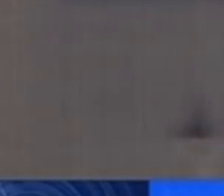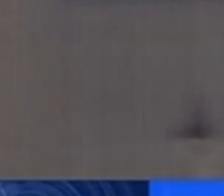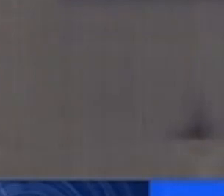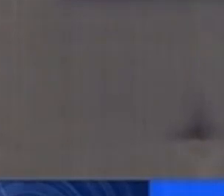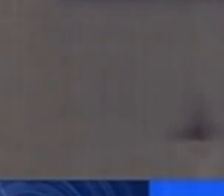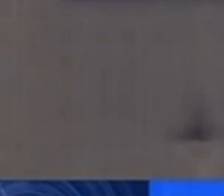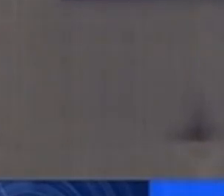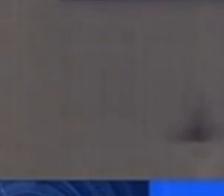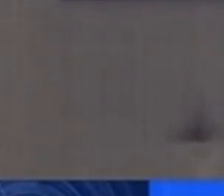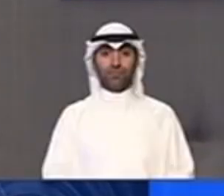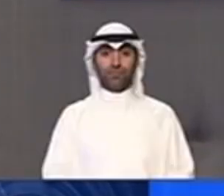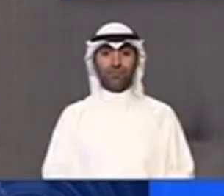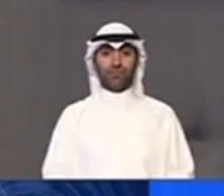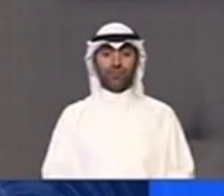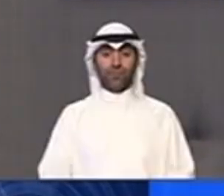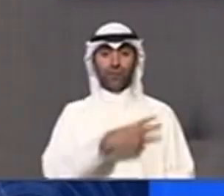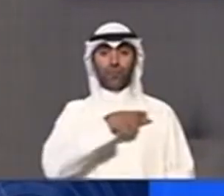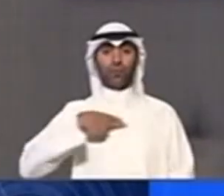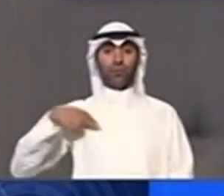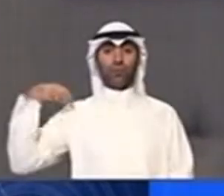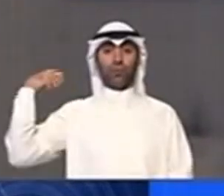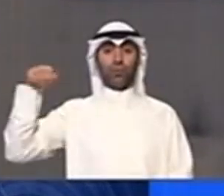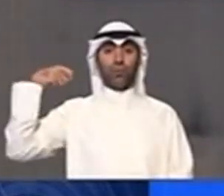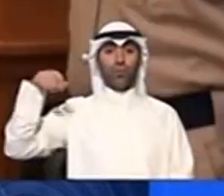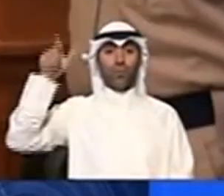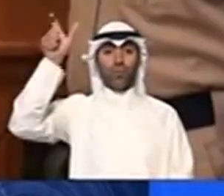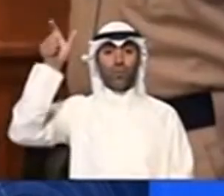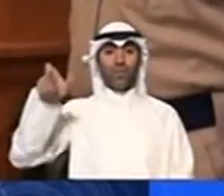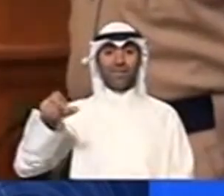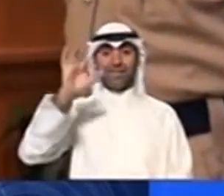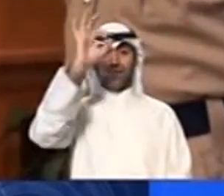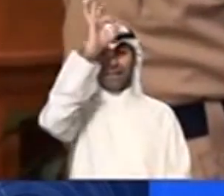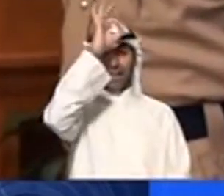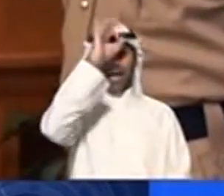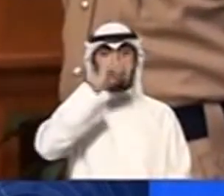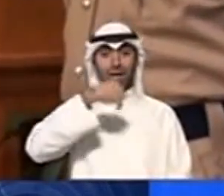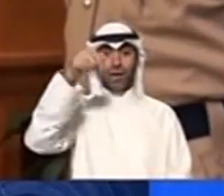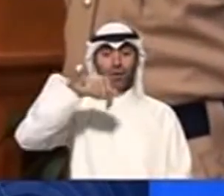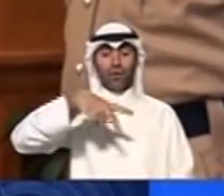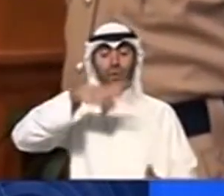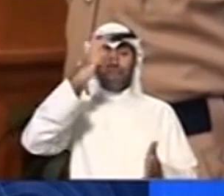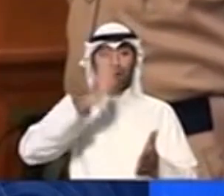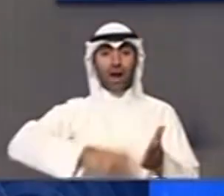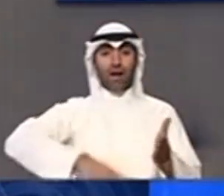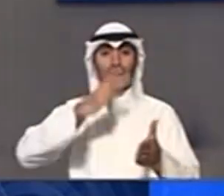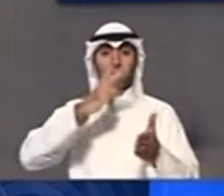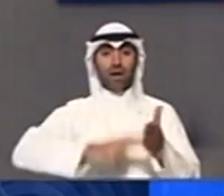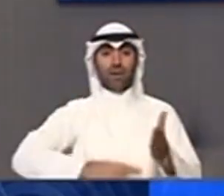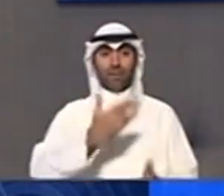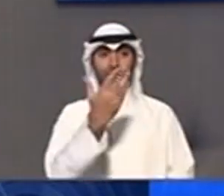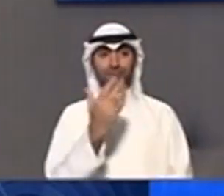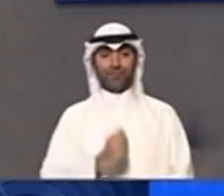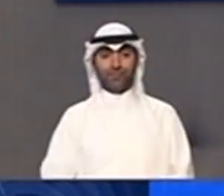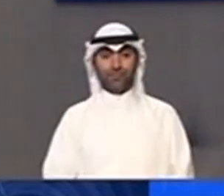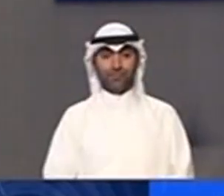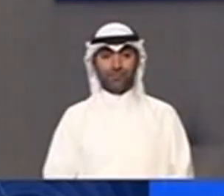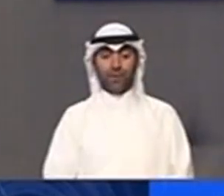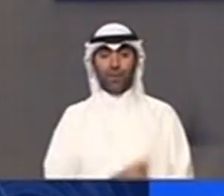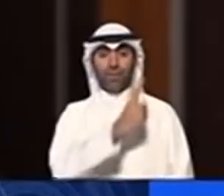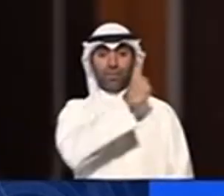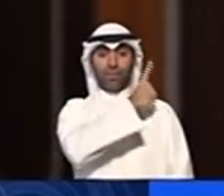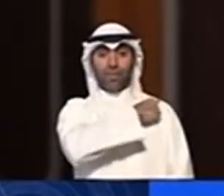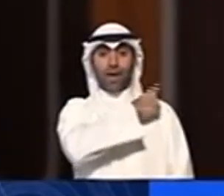أصدر معالي نائب رئيس مجلس الوزراء ووزير الداخلية القرارات الوزارية التالية بشأن تعيين